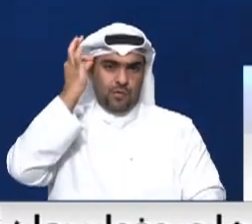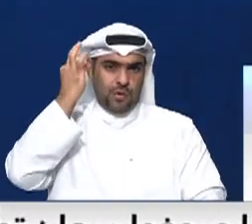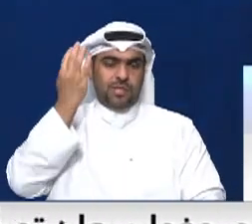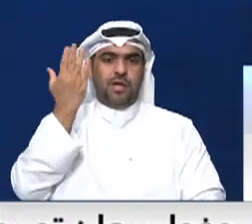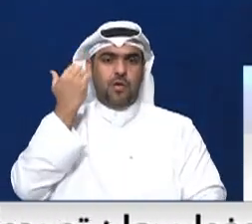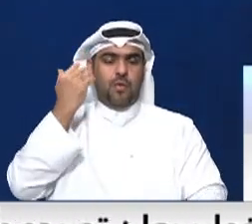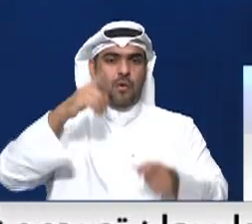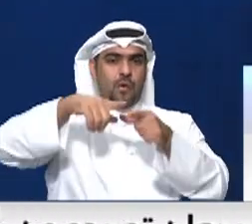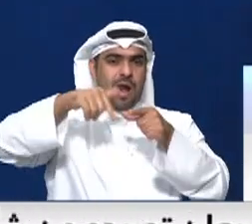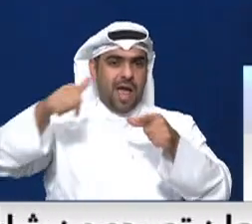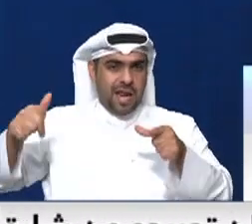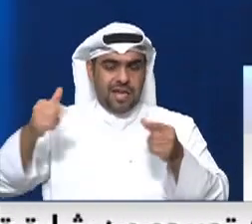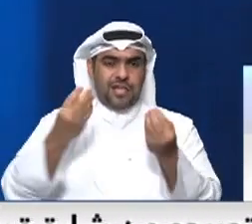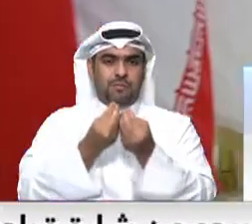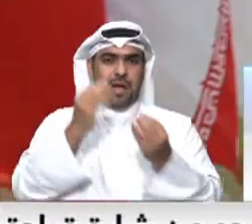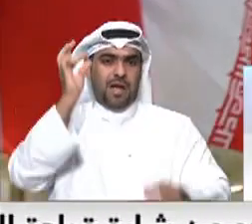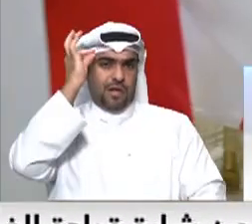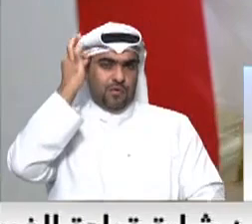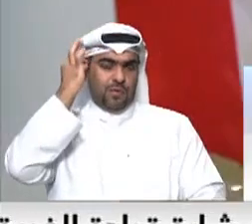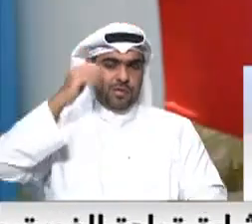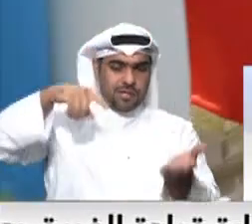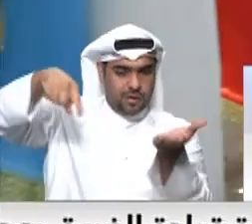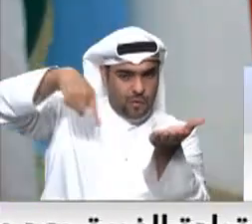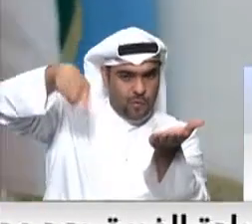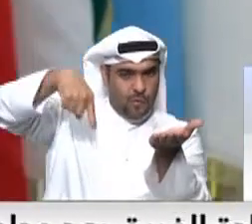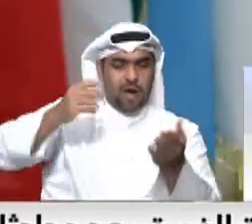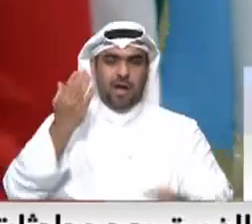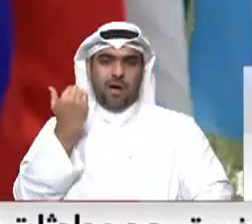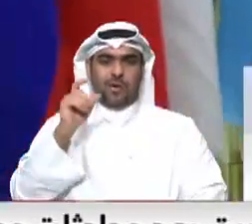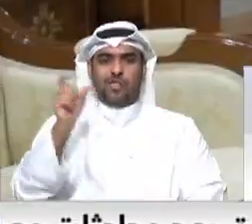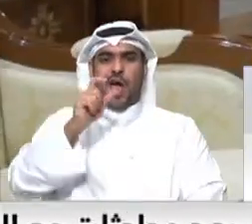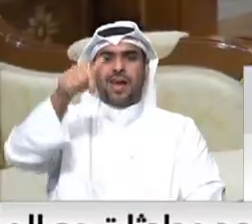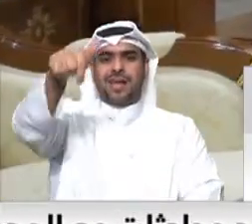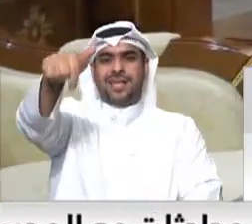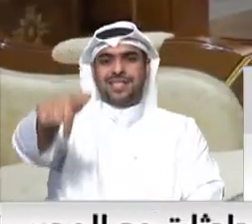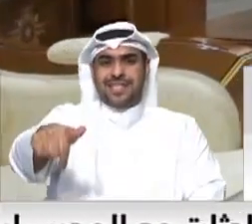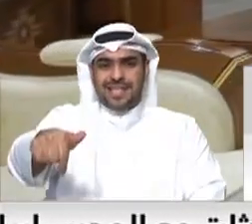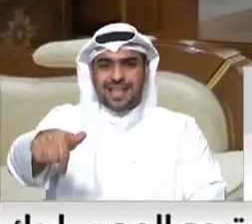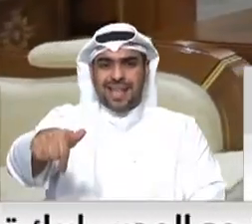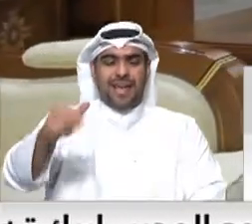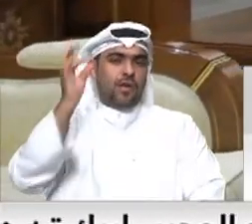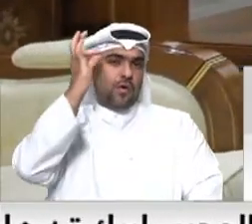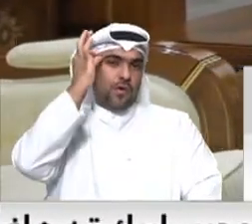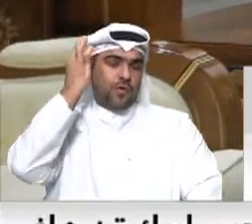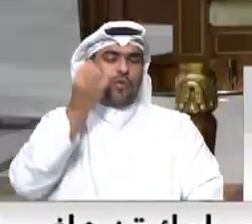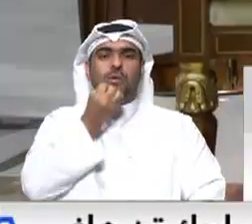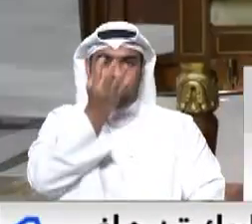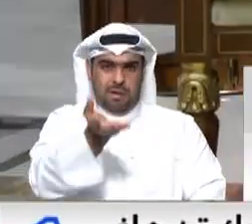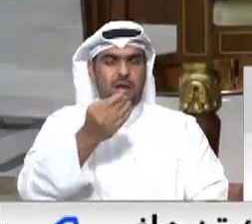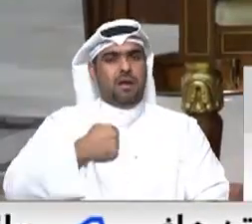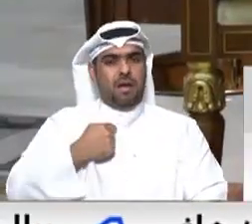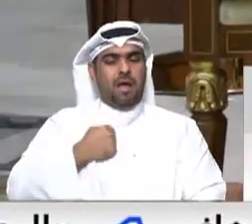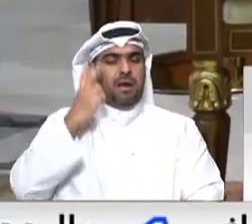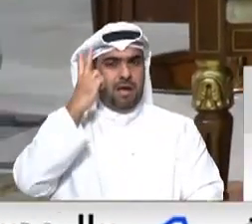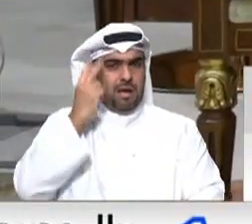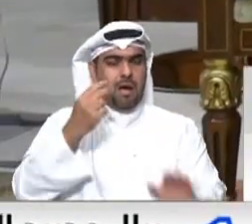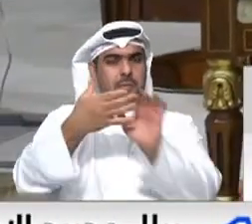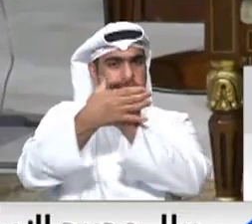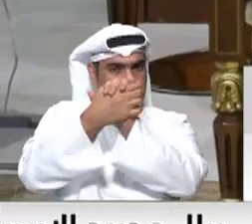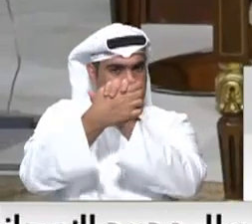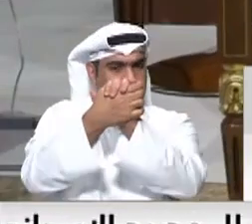التونسي الذي تم التوقيع عليه في شهر يونيو الماضي، والعمل على تكثيف التعاون في المجالات